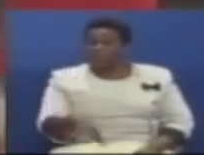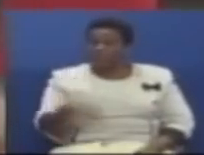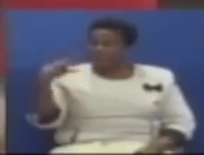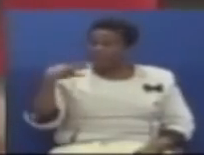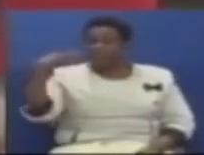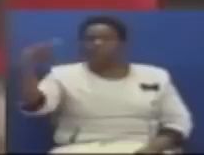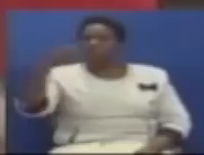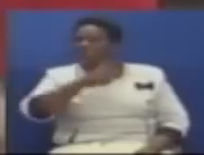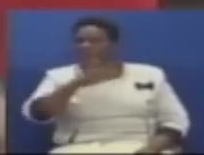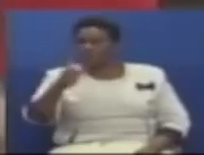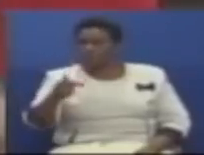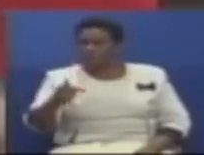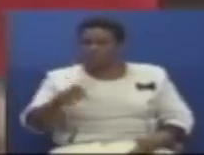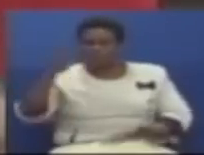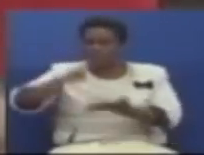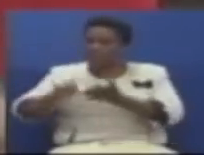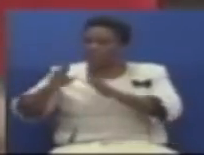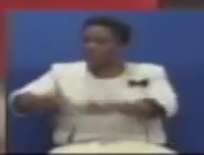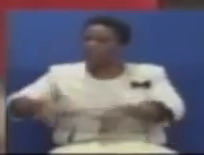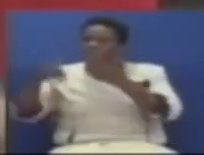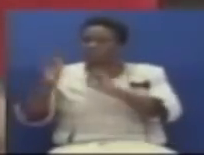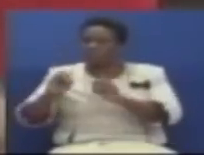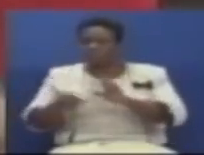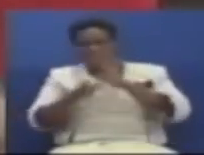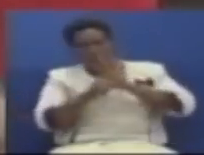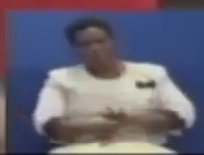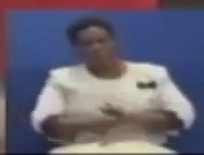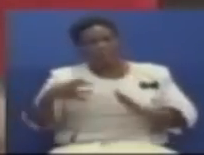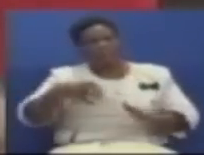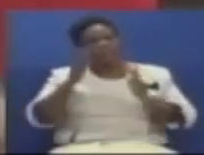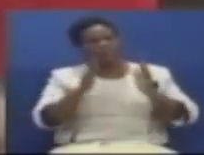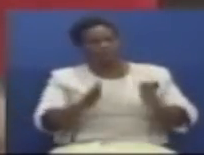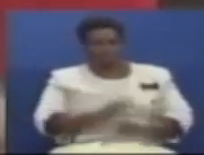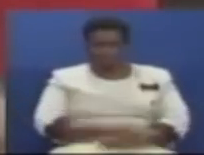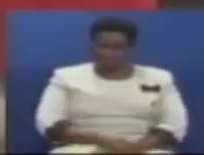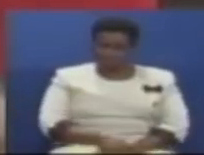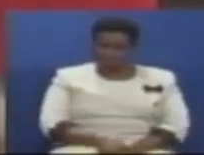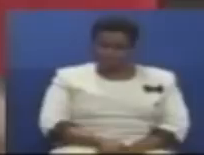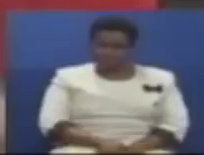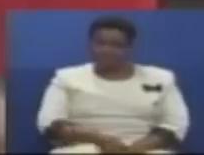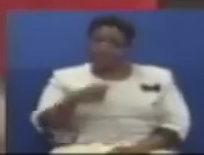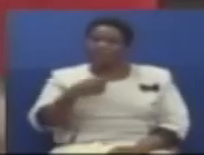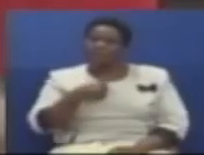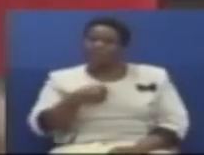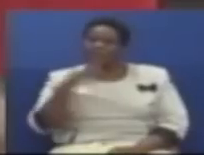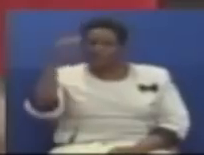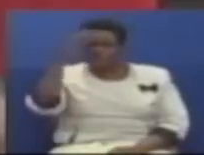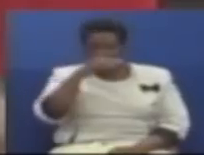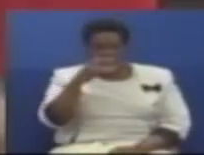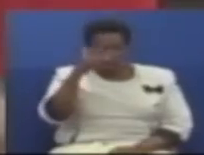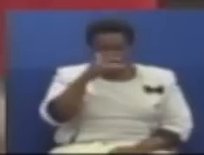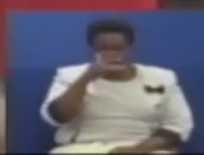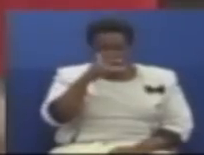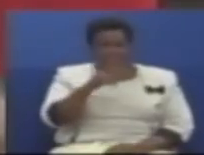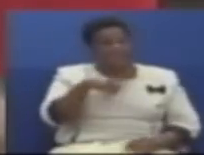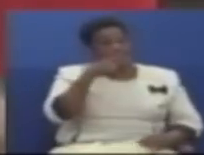tu lakini alathibitishwa na bunge, anamdhalilisha waziri mkuu. Mimi nikifikiri anadhalilishwa naposema mimi mpinzani